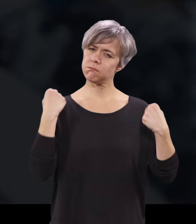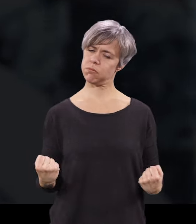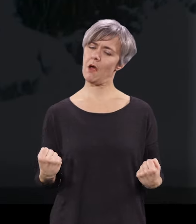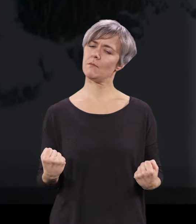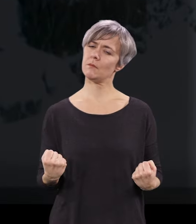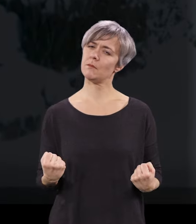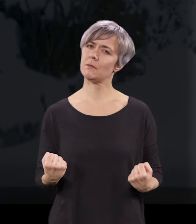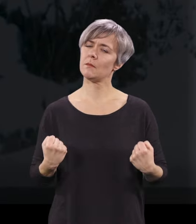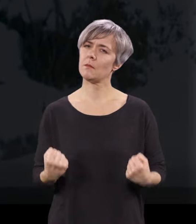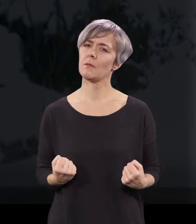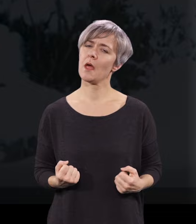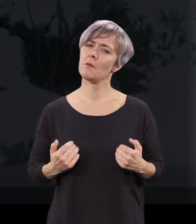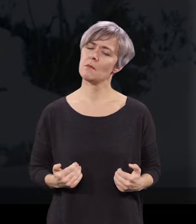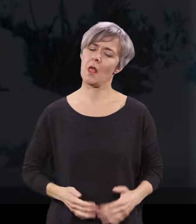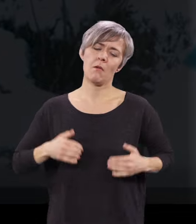bärenstark werden.